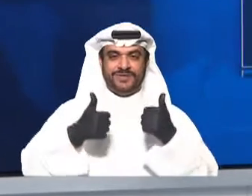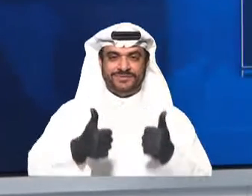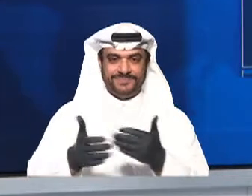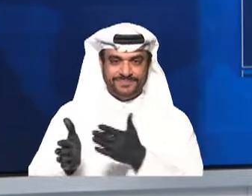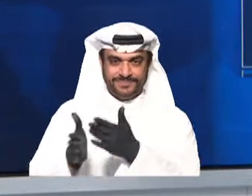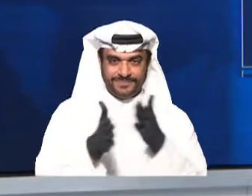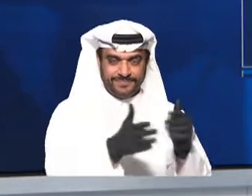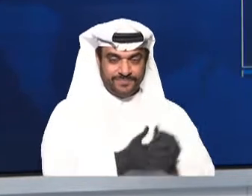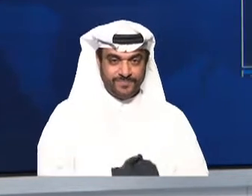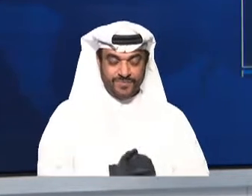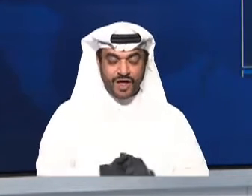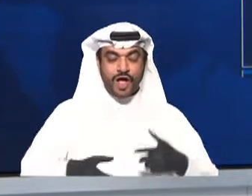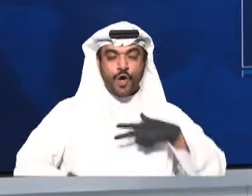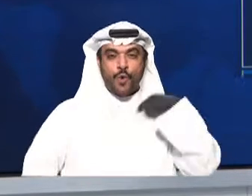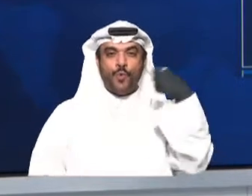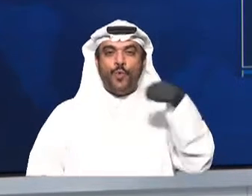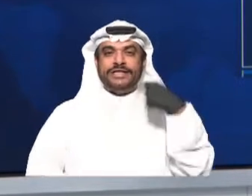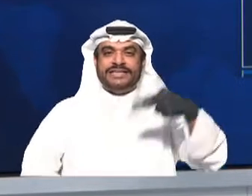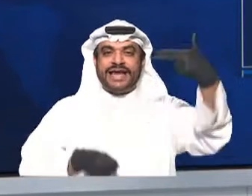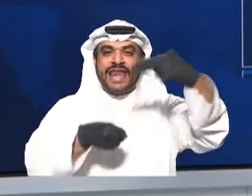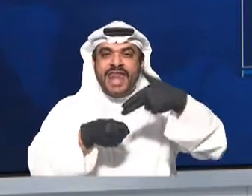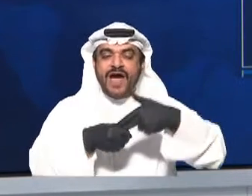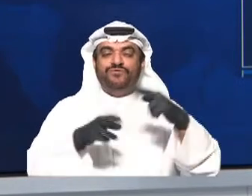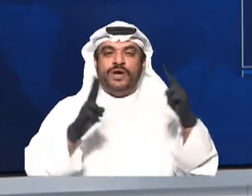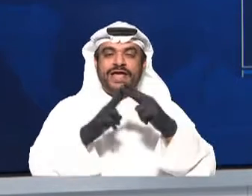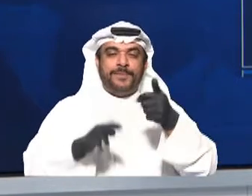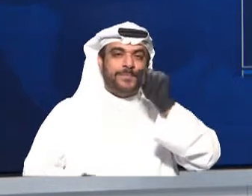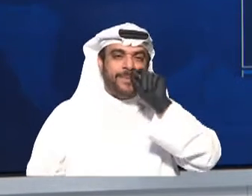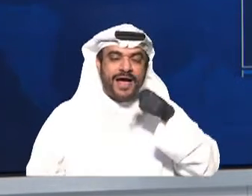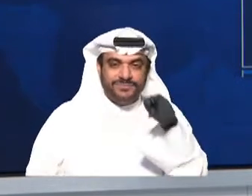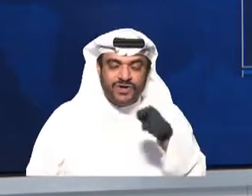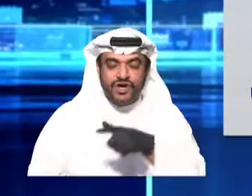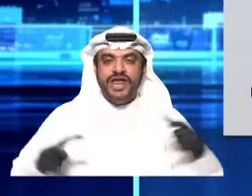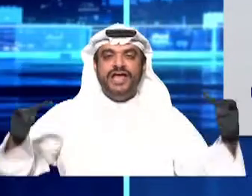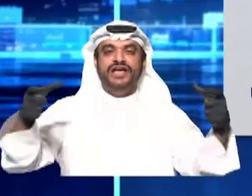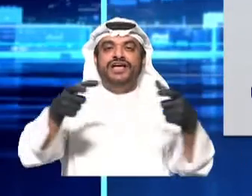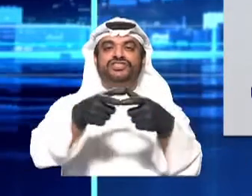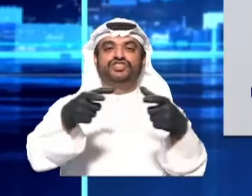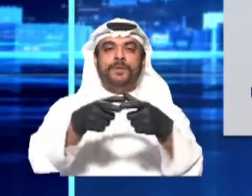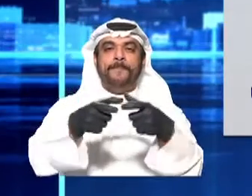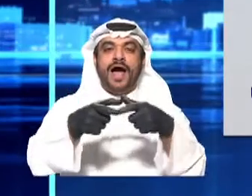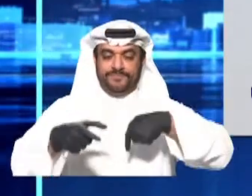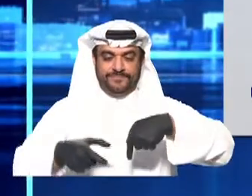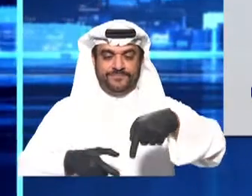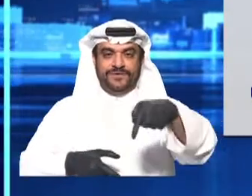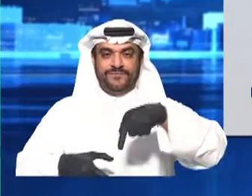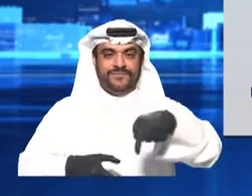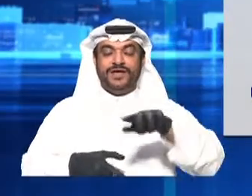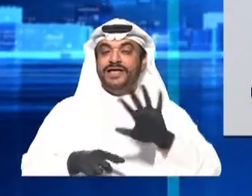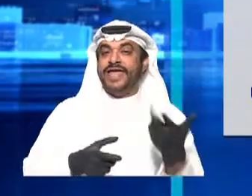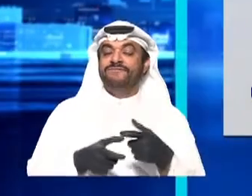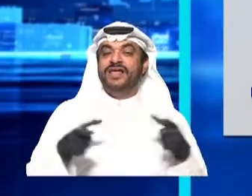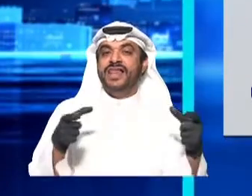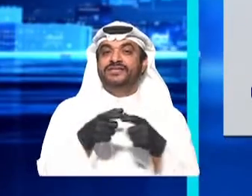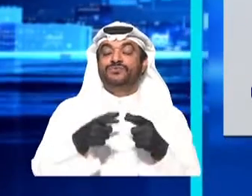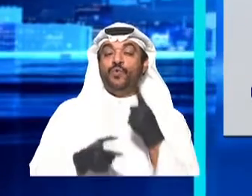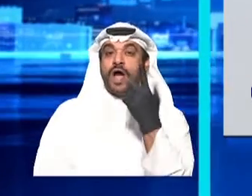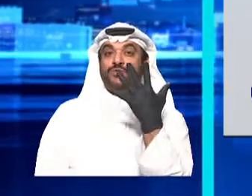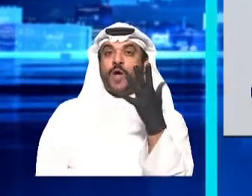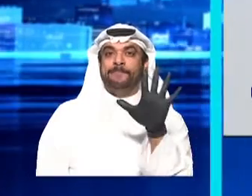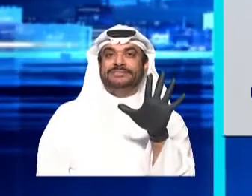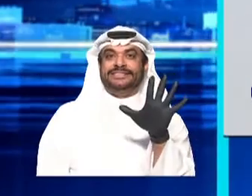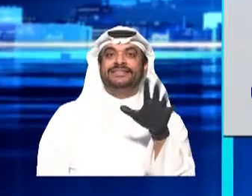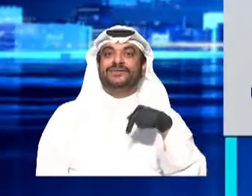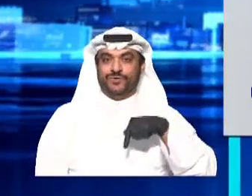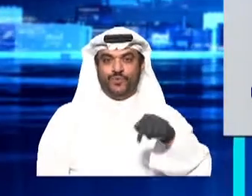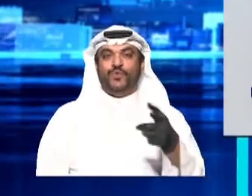شارك وزير النفط ووزير الكهرباء والماء بالوكالة الدكتور خالد الفاضل في الدورة العادية 51